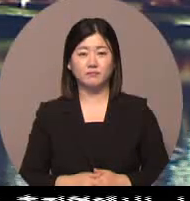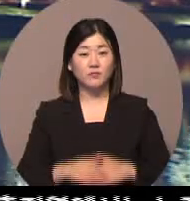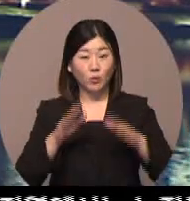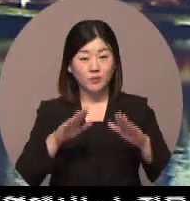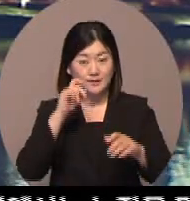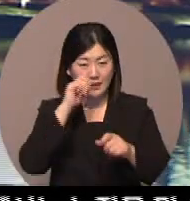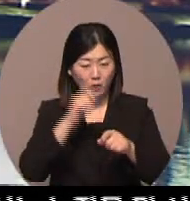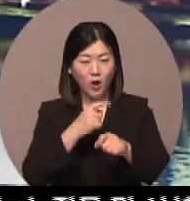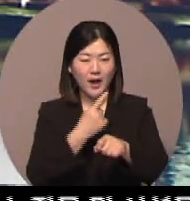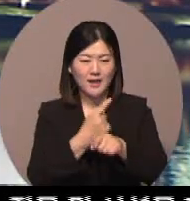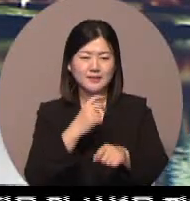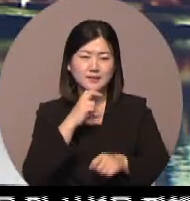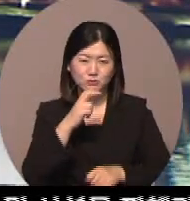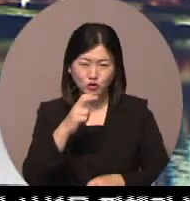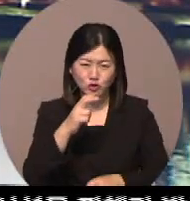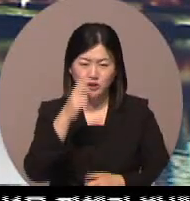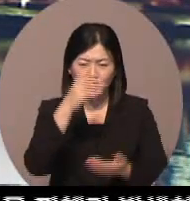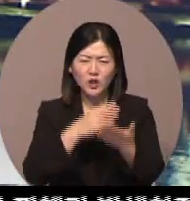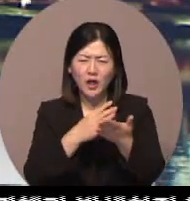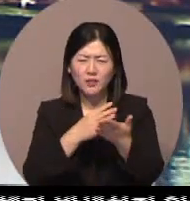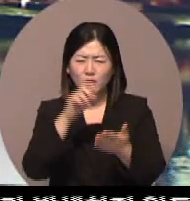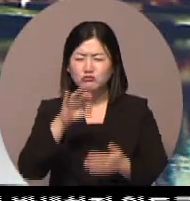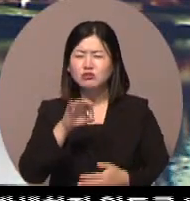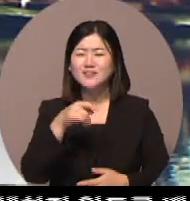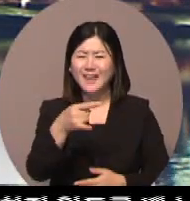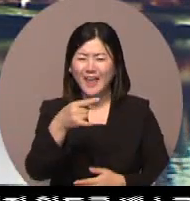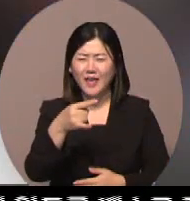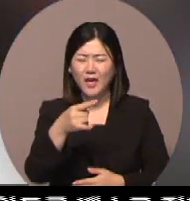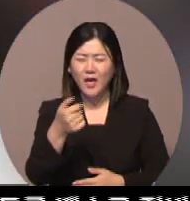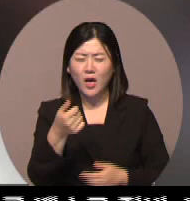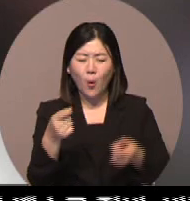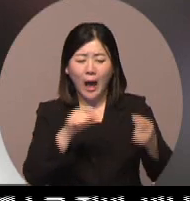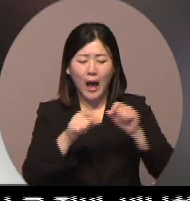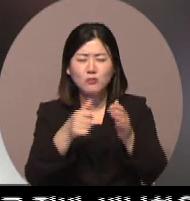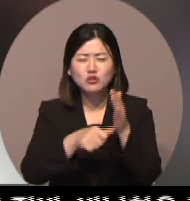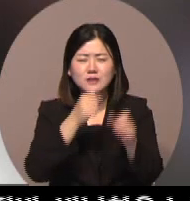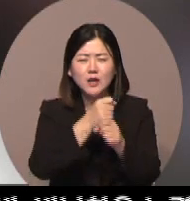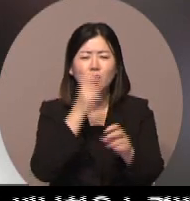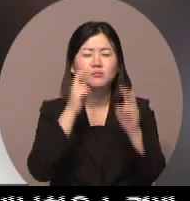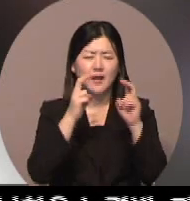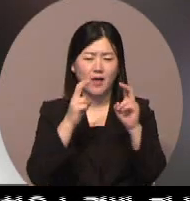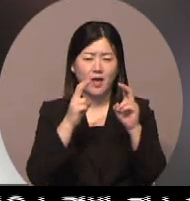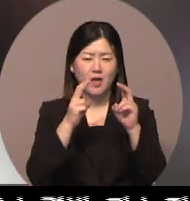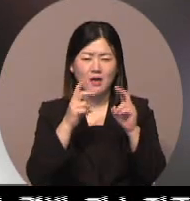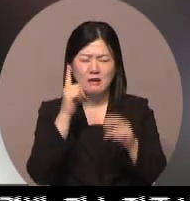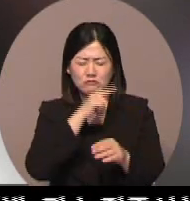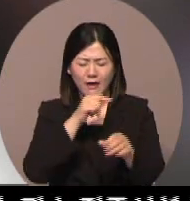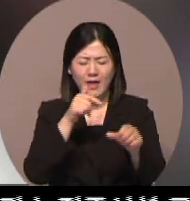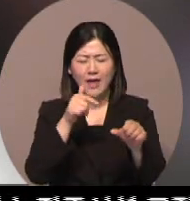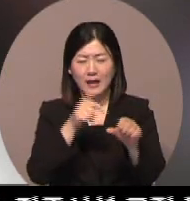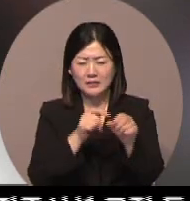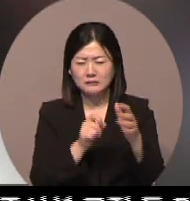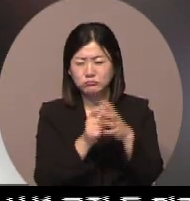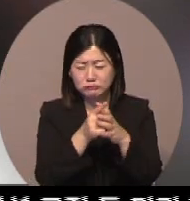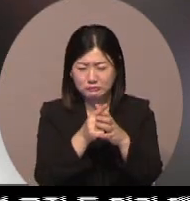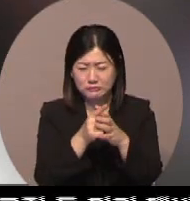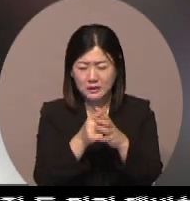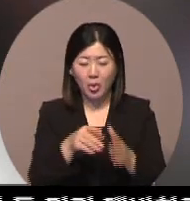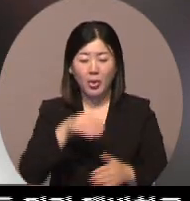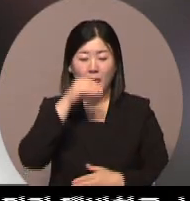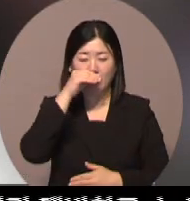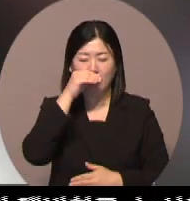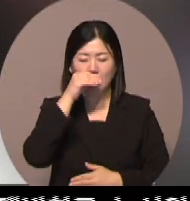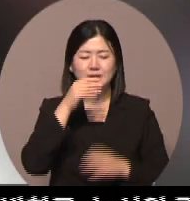오늘 새벽 1시 20분 쯤 천안시 풍세면 한 화학물질 제조업체에서 유예 가스가 노출돼 가스를